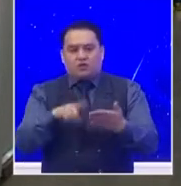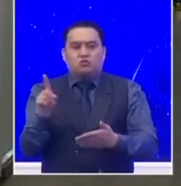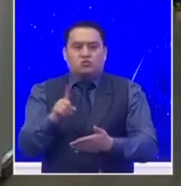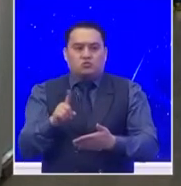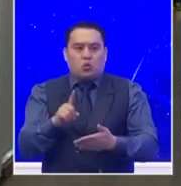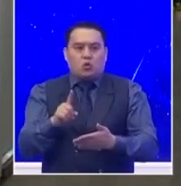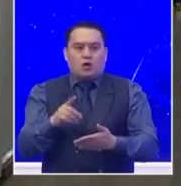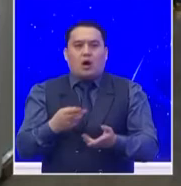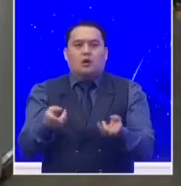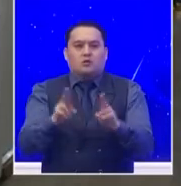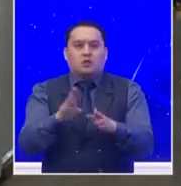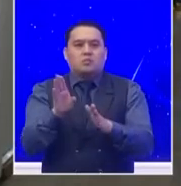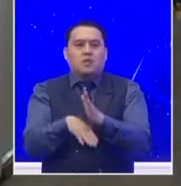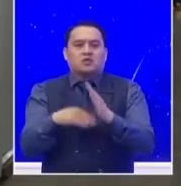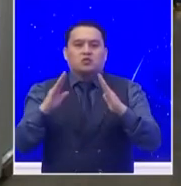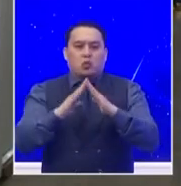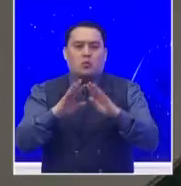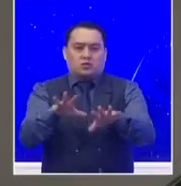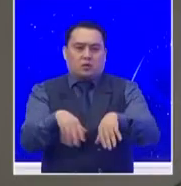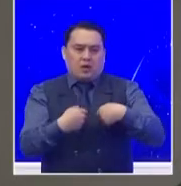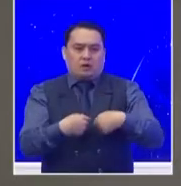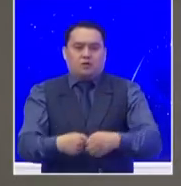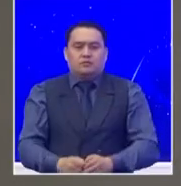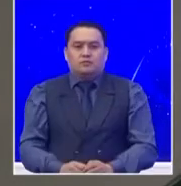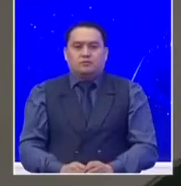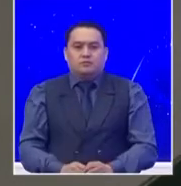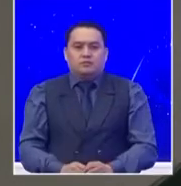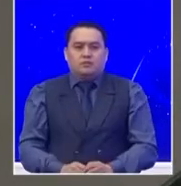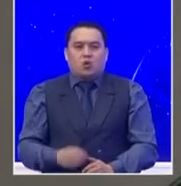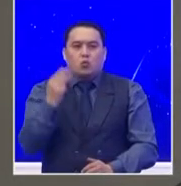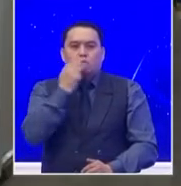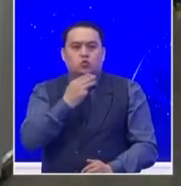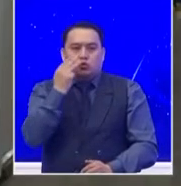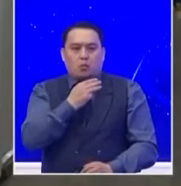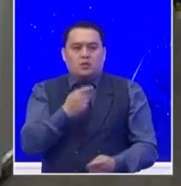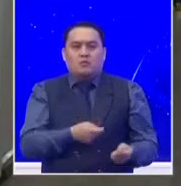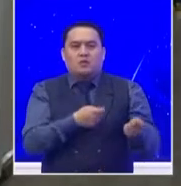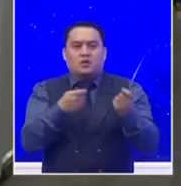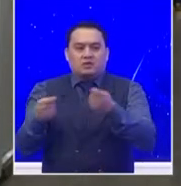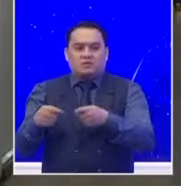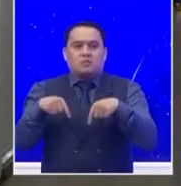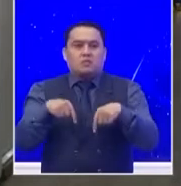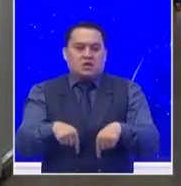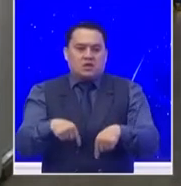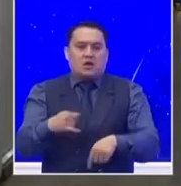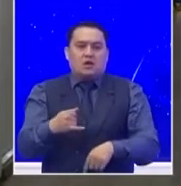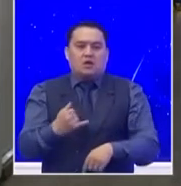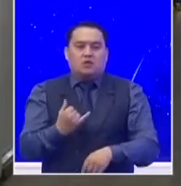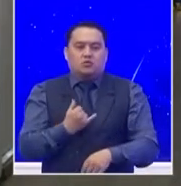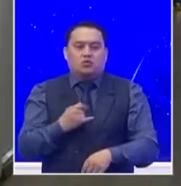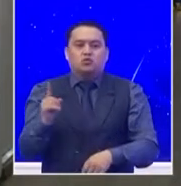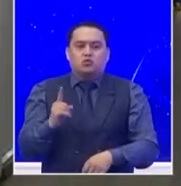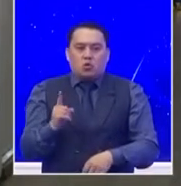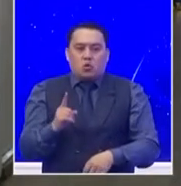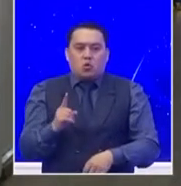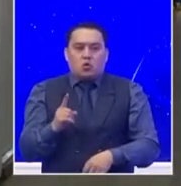шпальный, потом я осталась без дома, забрали этот дом. Меня инспектор Уштобинский привез сюда, ну, участковый настоял, чтобы